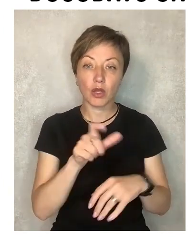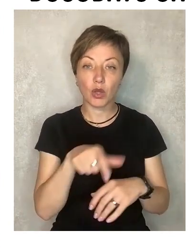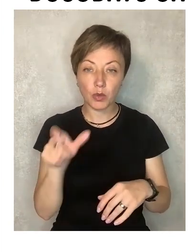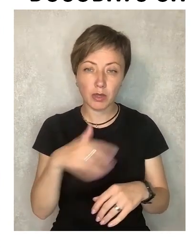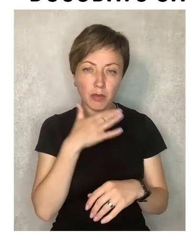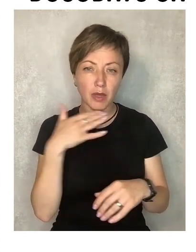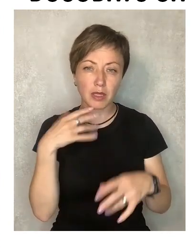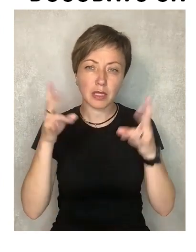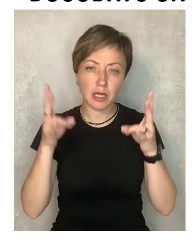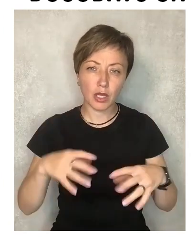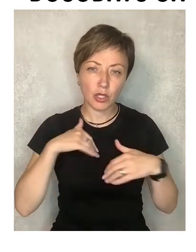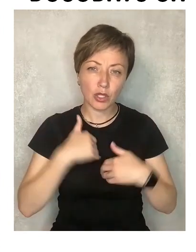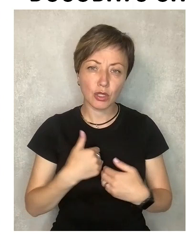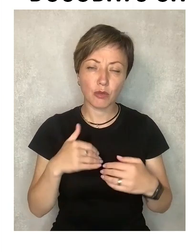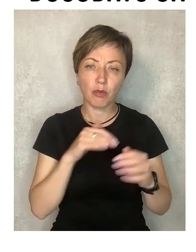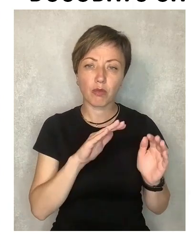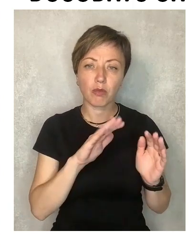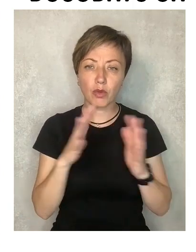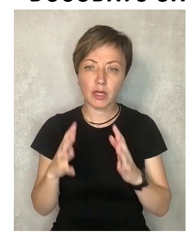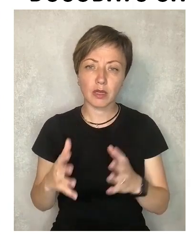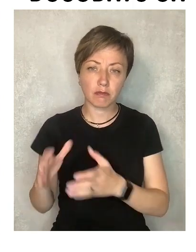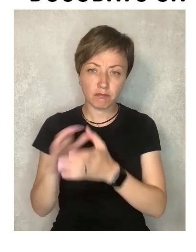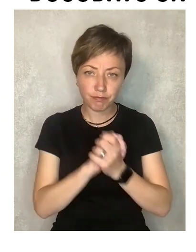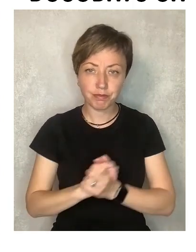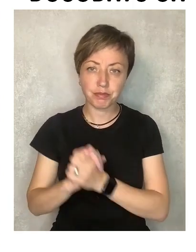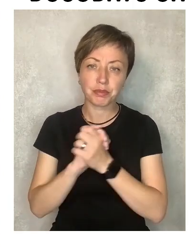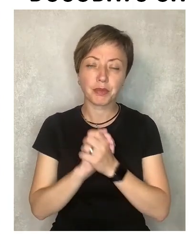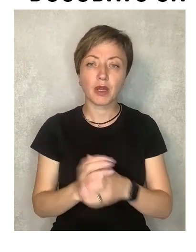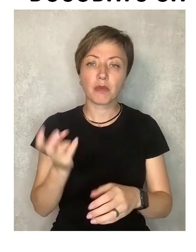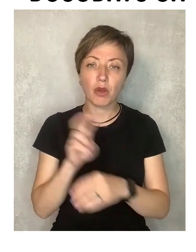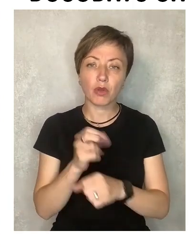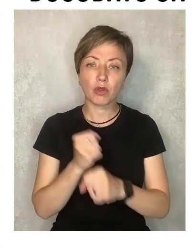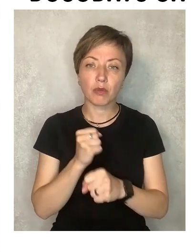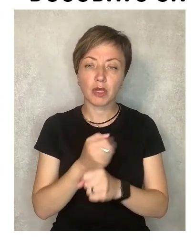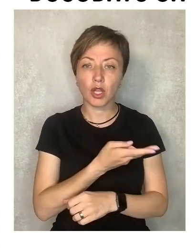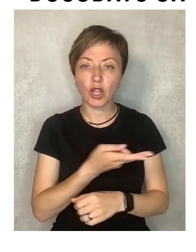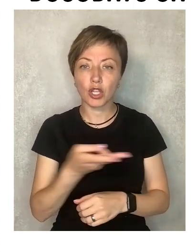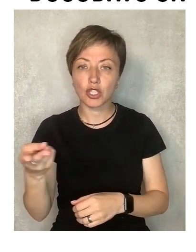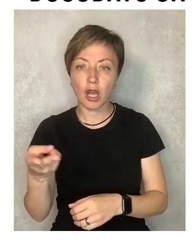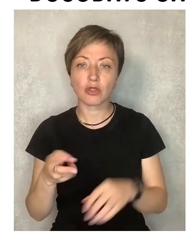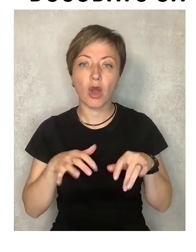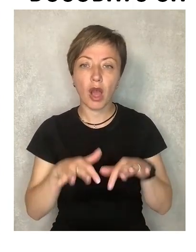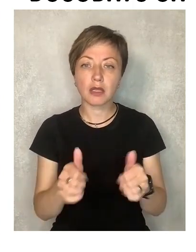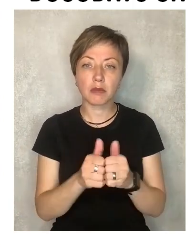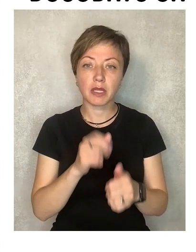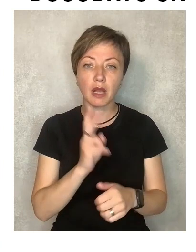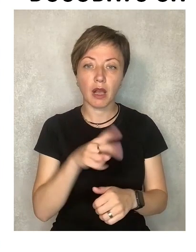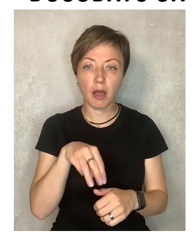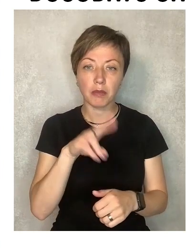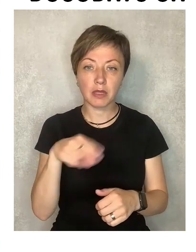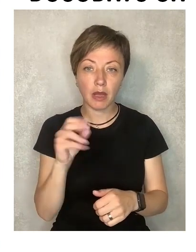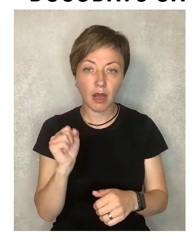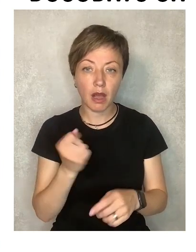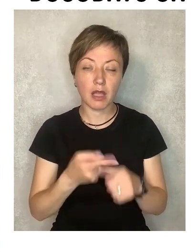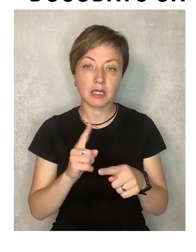трагічні події, вони дуже мобілізують. Ми приходили, робили таку лежачу акцію під КМДА. Тобто це